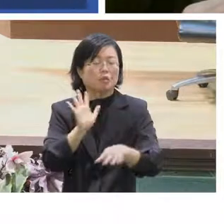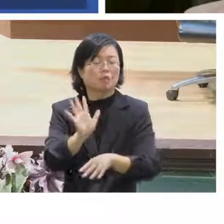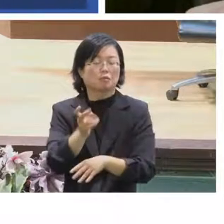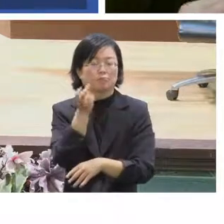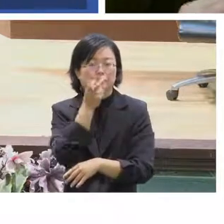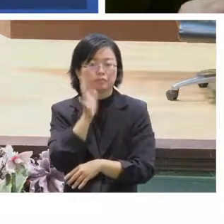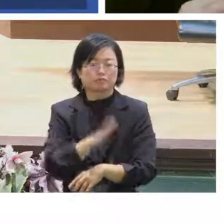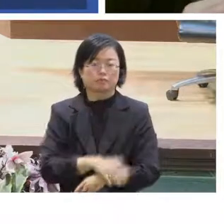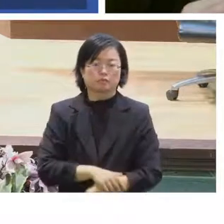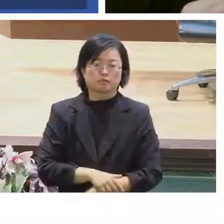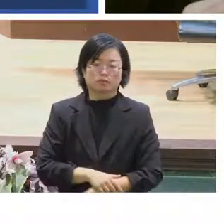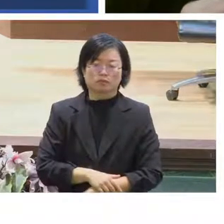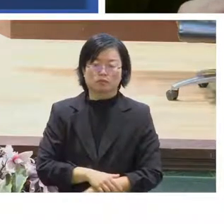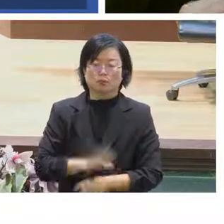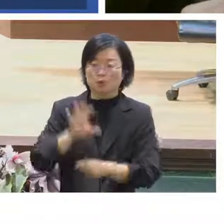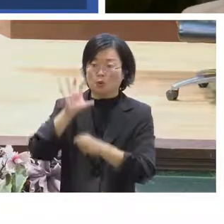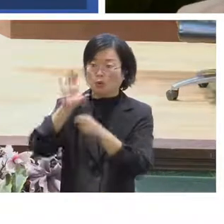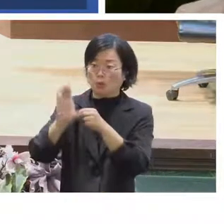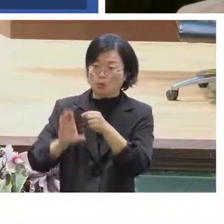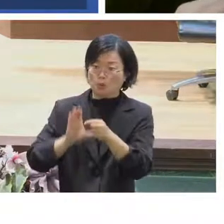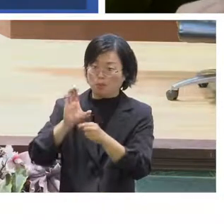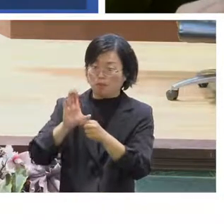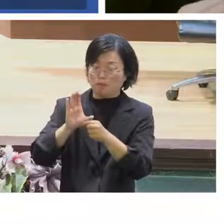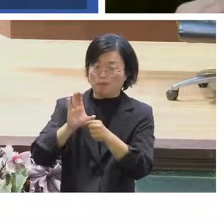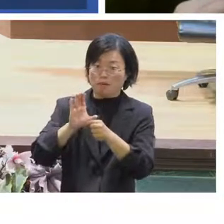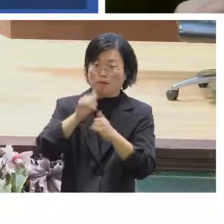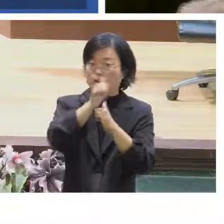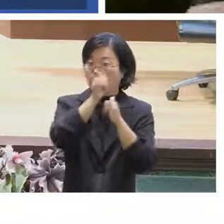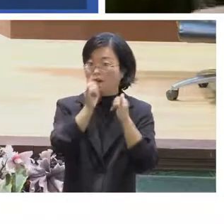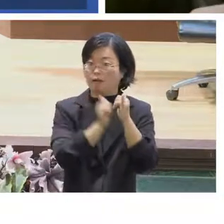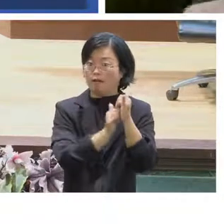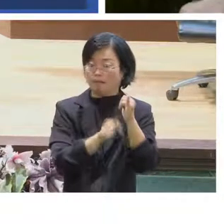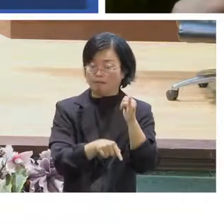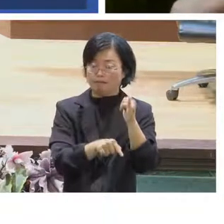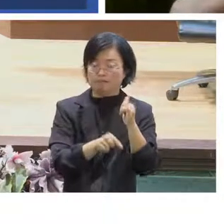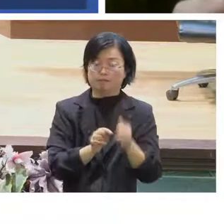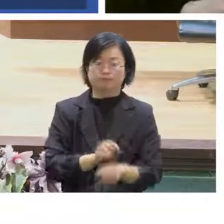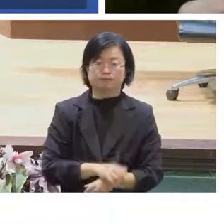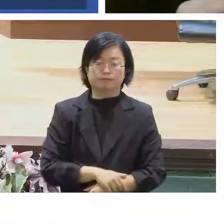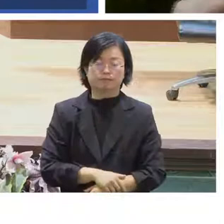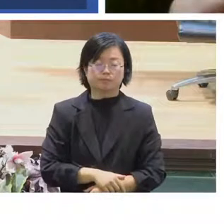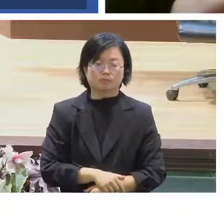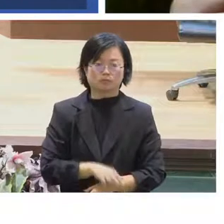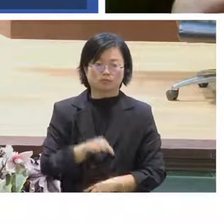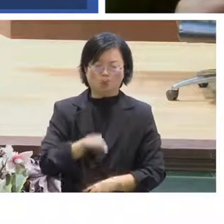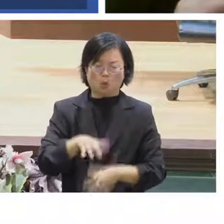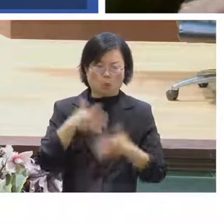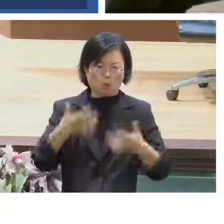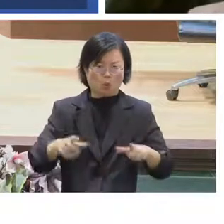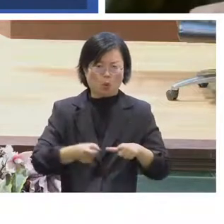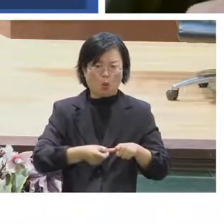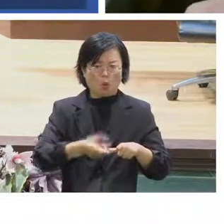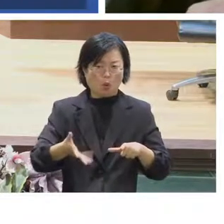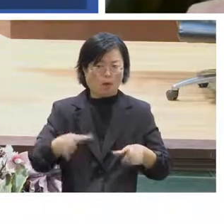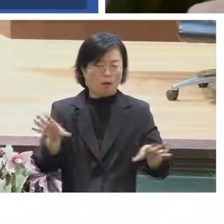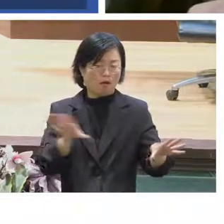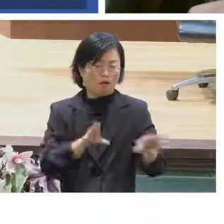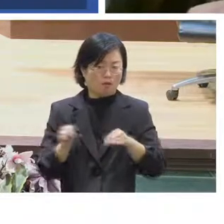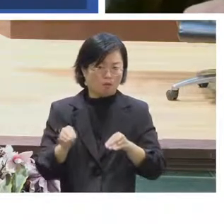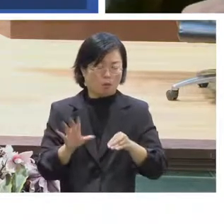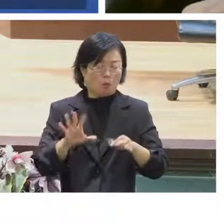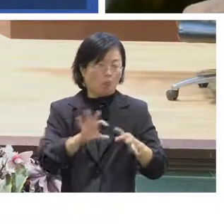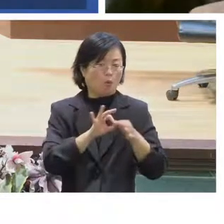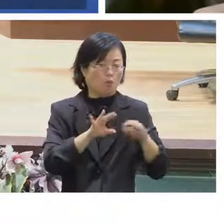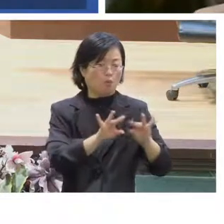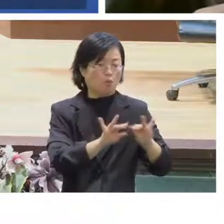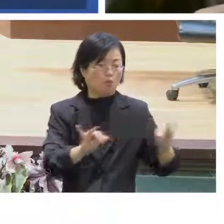实90年代在香港开始就将很多一些公司资料或者土地的一个资讯你要